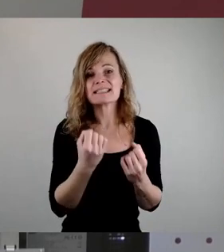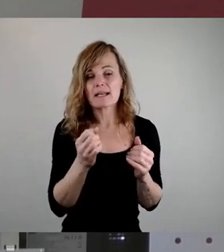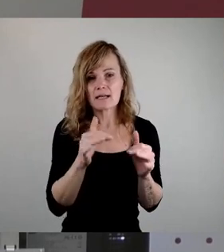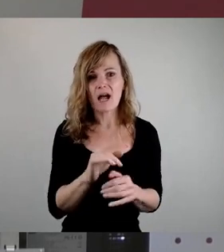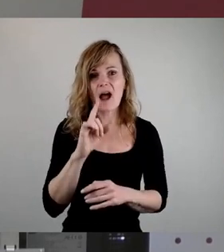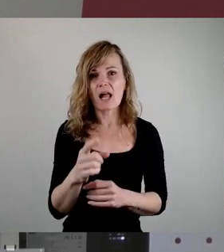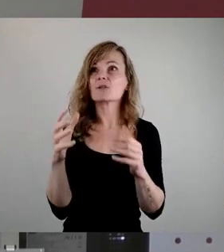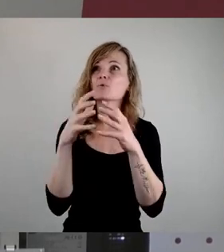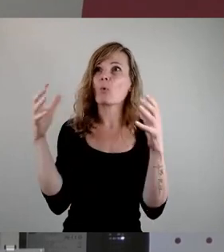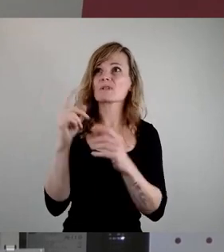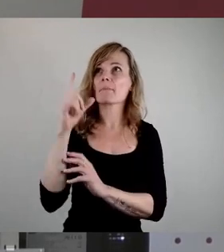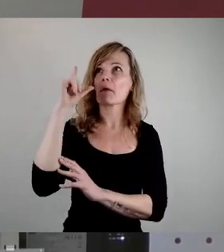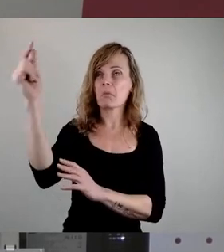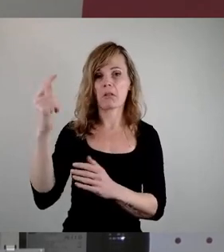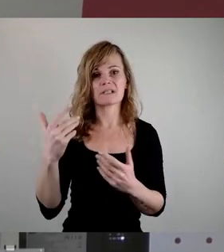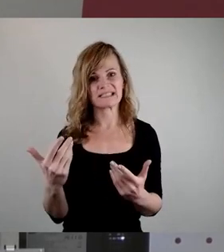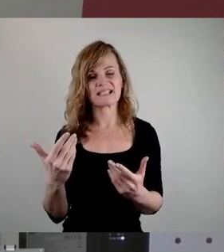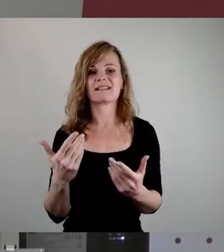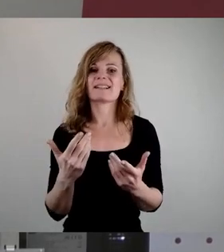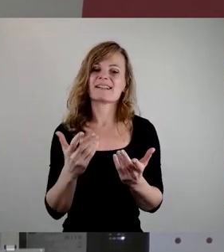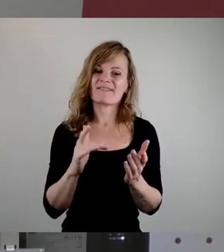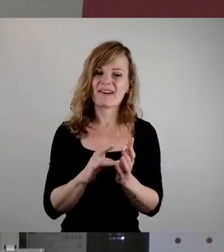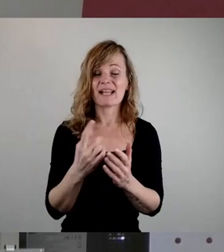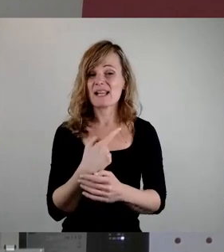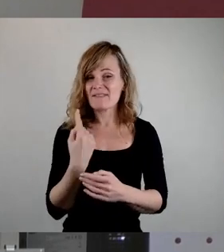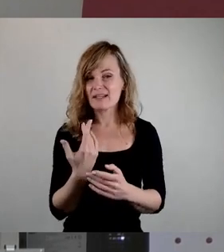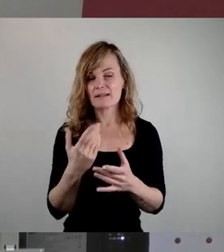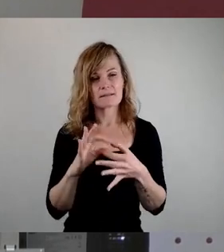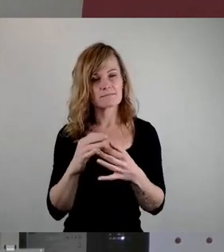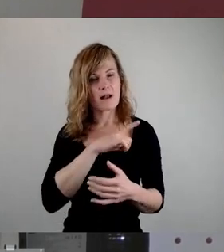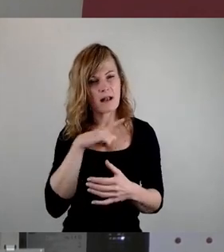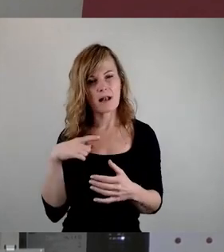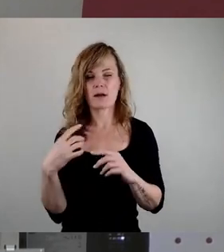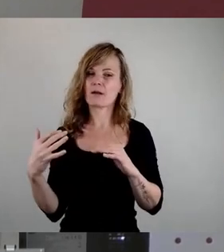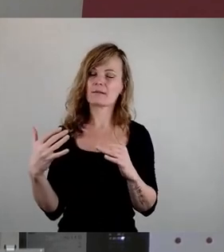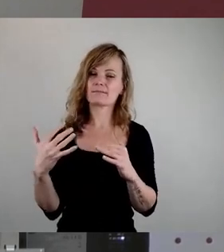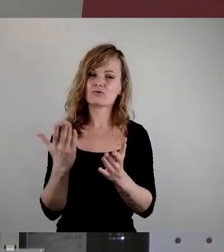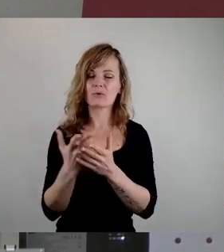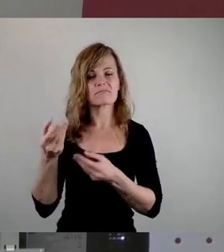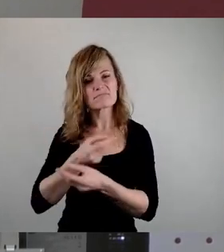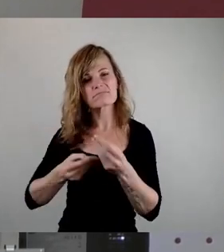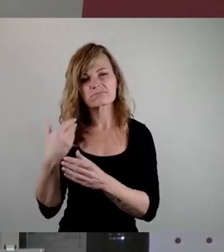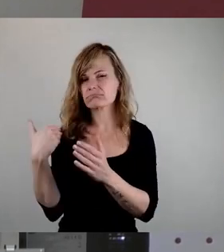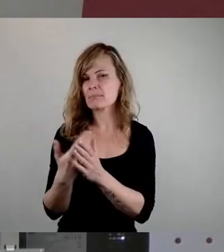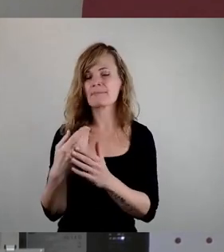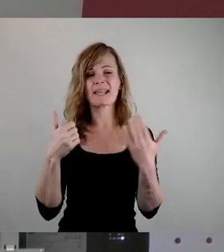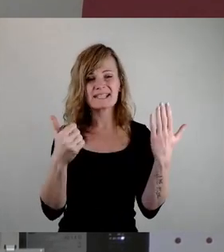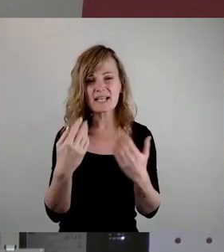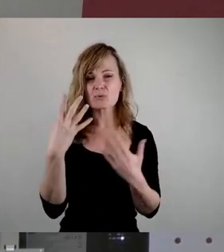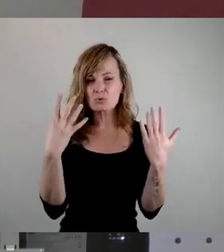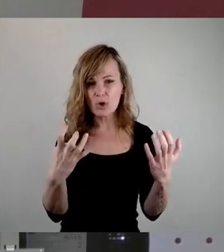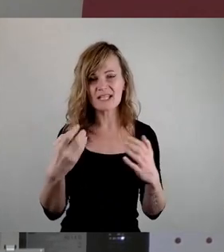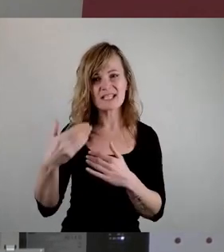hier ja mittlerweile über eine ewige Geschichte. Im Jahr 1996 wurde nach etwa 200 Jahren